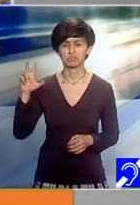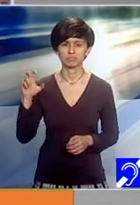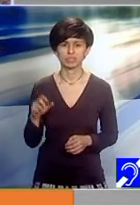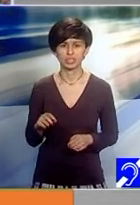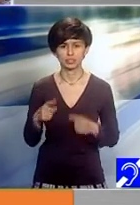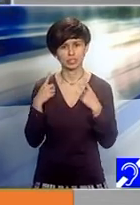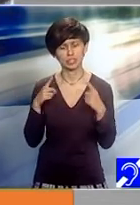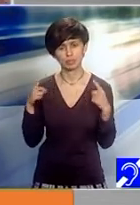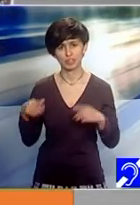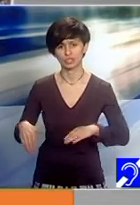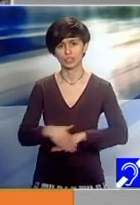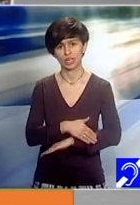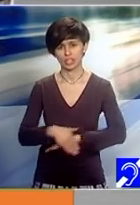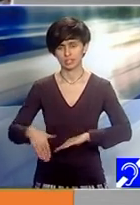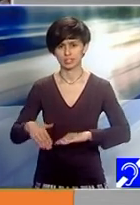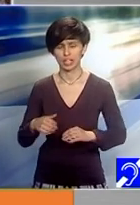da?